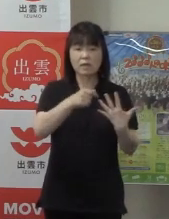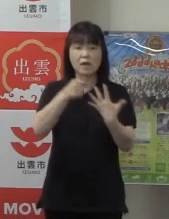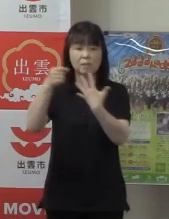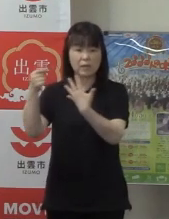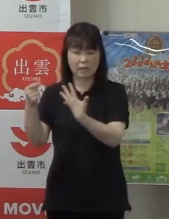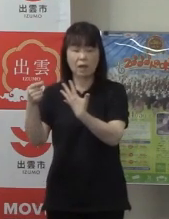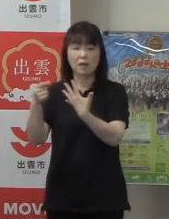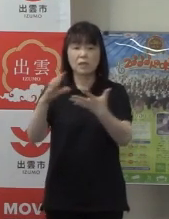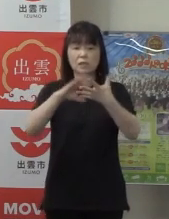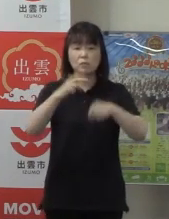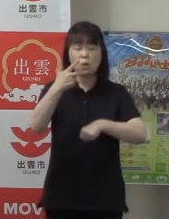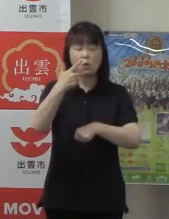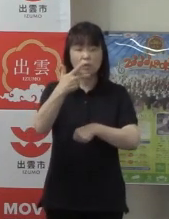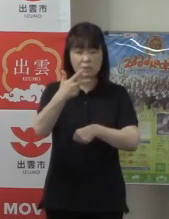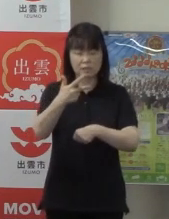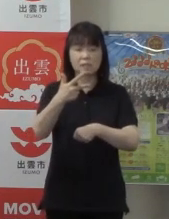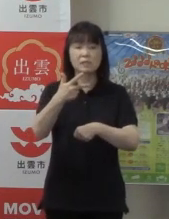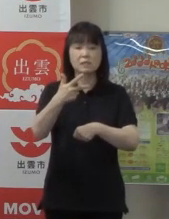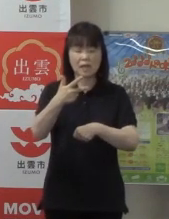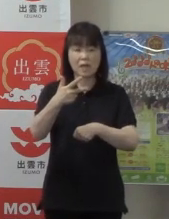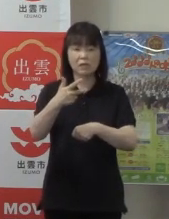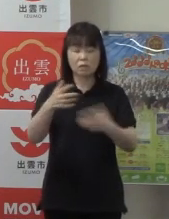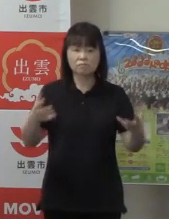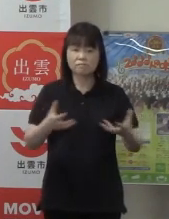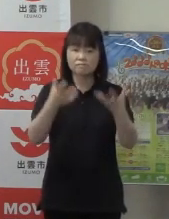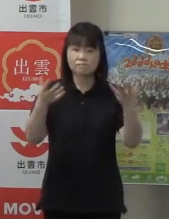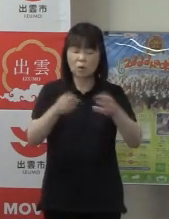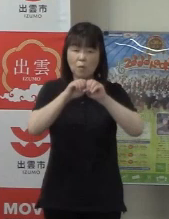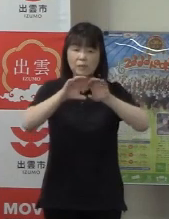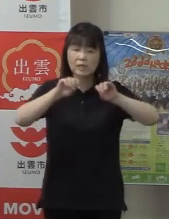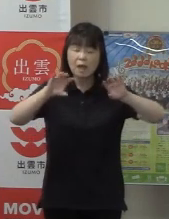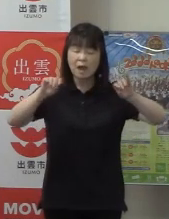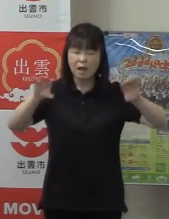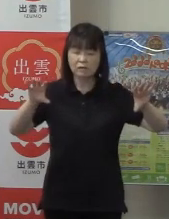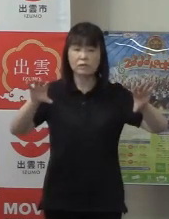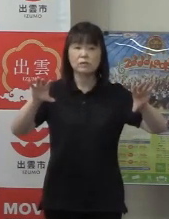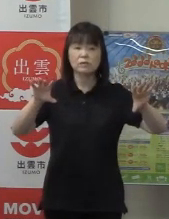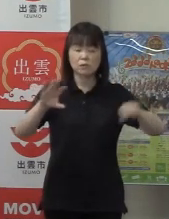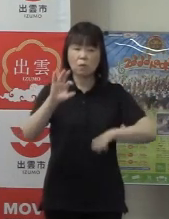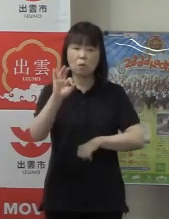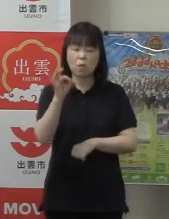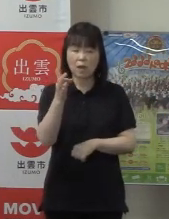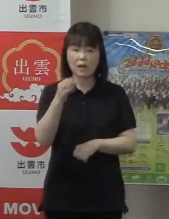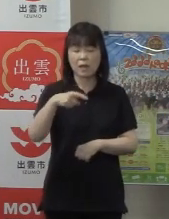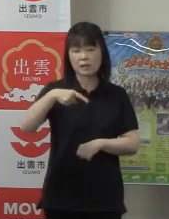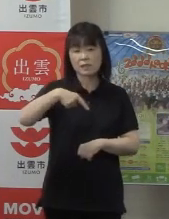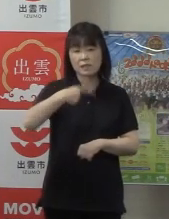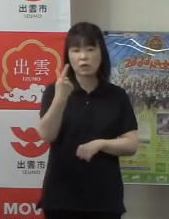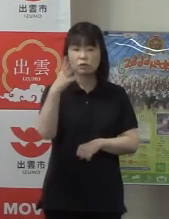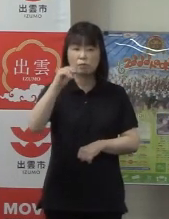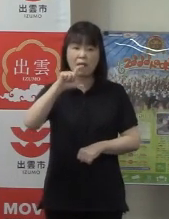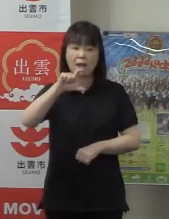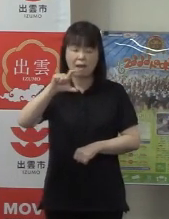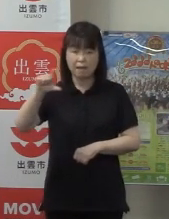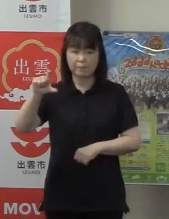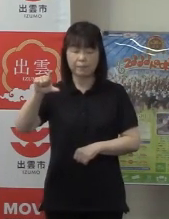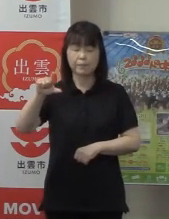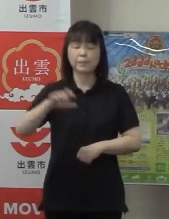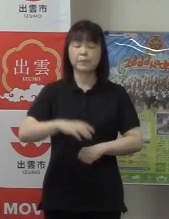市内で時の放鳥を目指す機運を高めるための PR 経費を100万円計上いたしました。